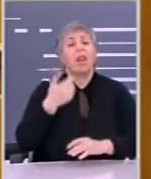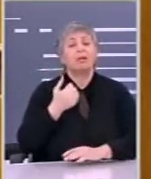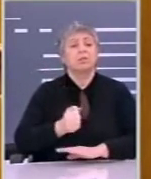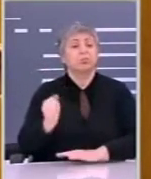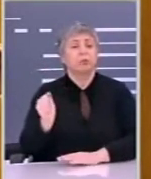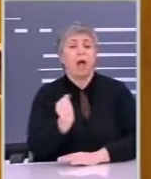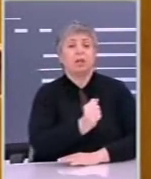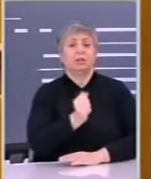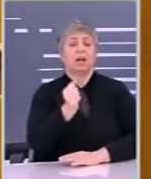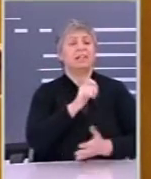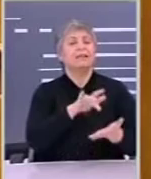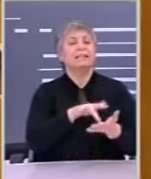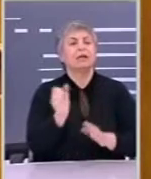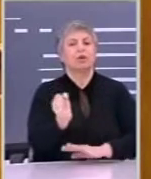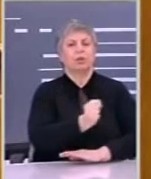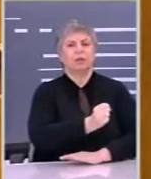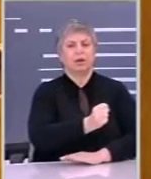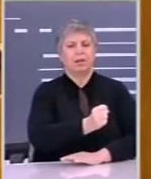κεντροδεξιά,